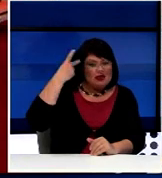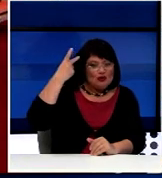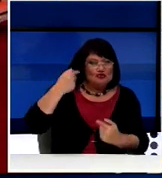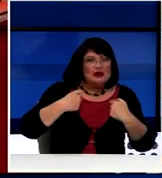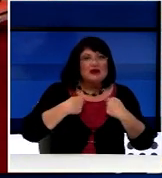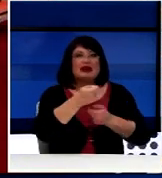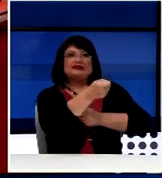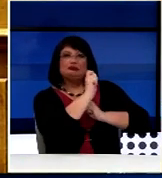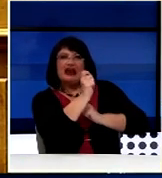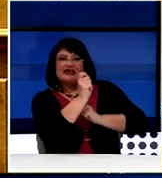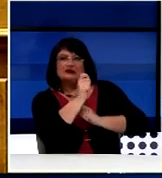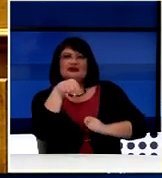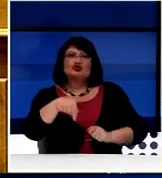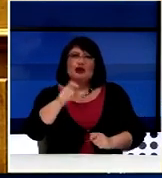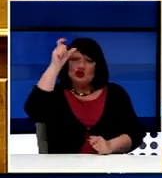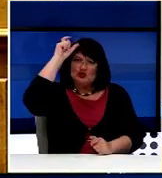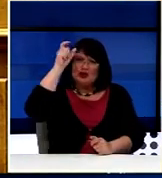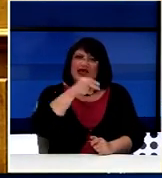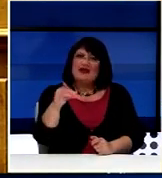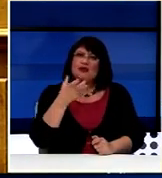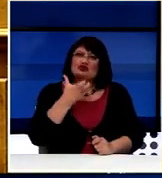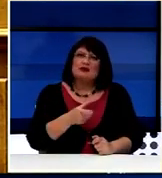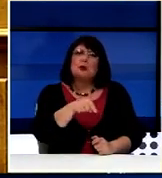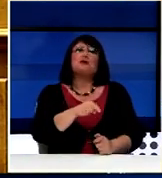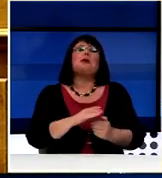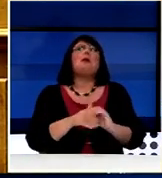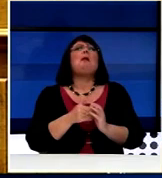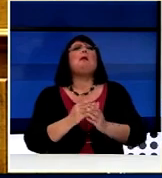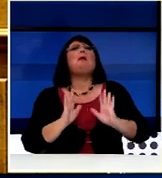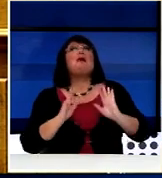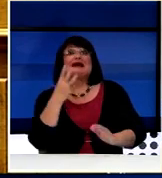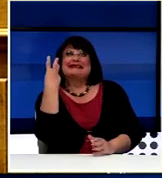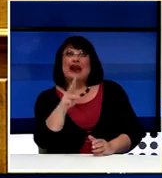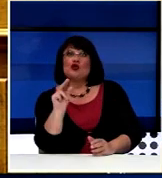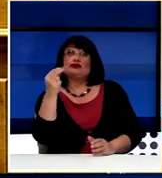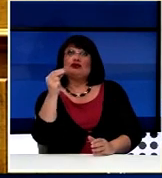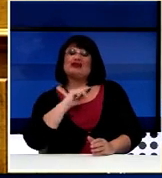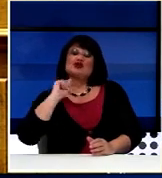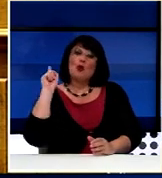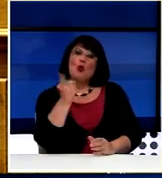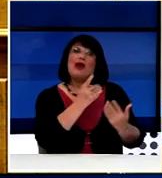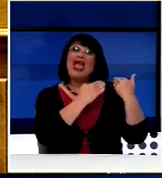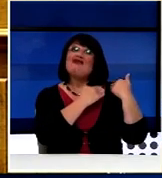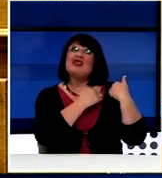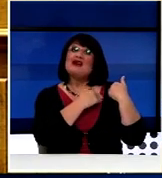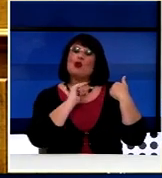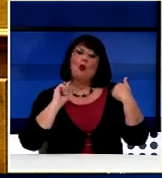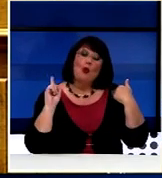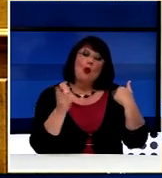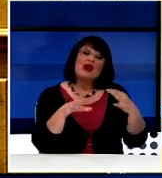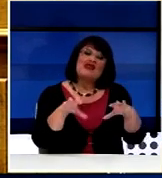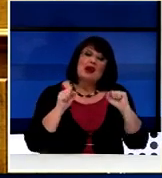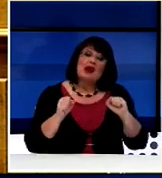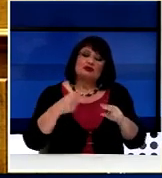Θα αναλάβουν όλοι τις ευθύνες τους, κύριε Μητσοτάκη. Οι 300 βουλευτές έχουν ευθύνη στις